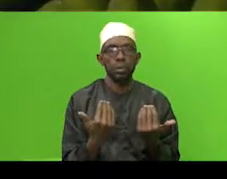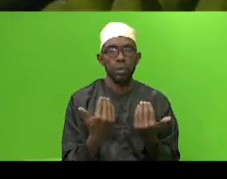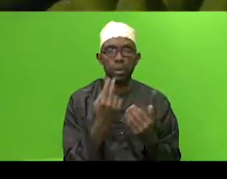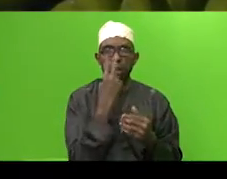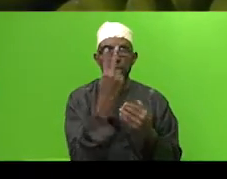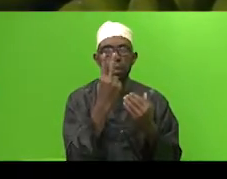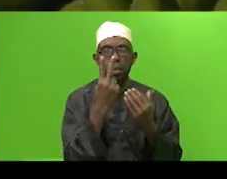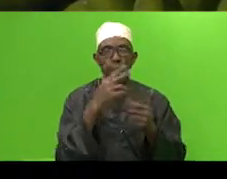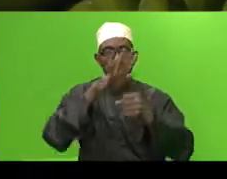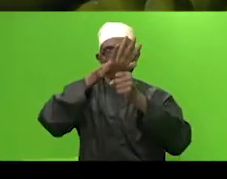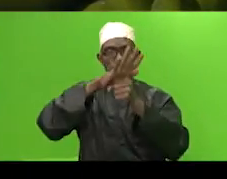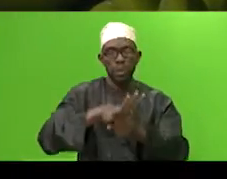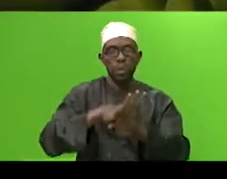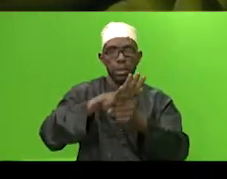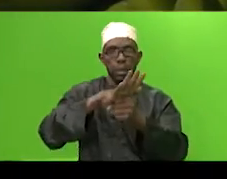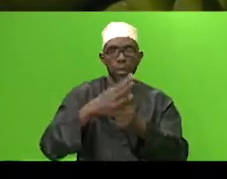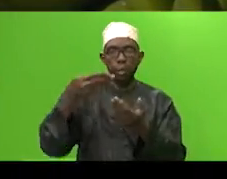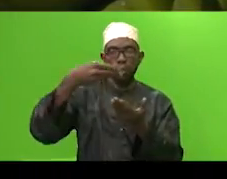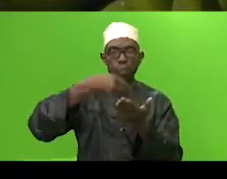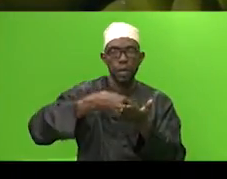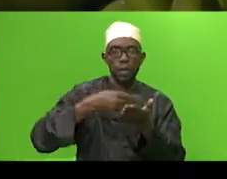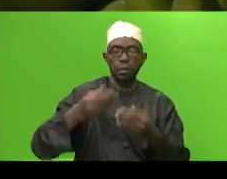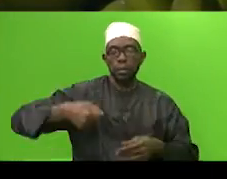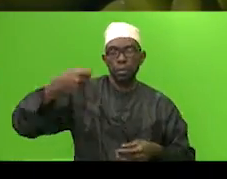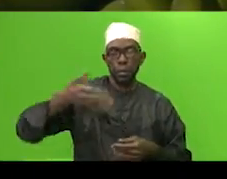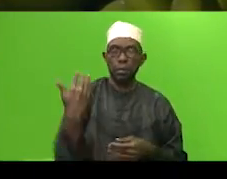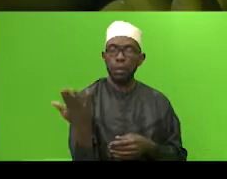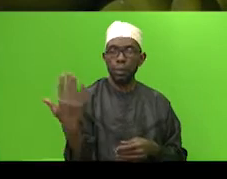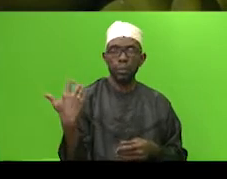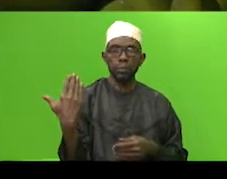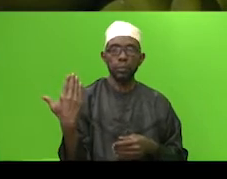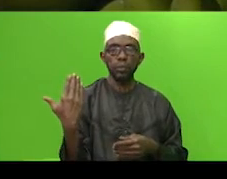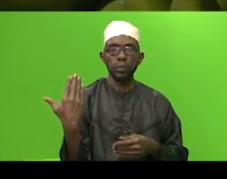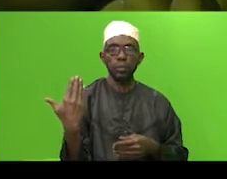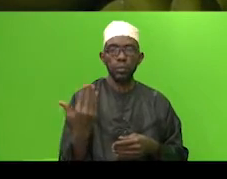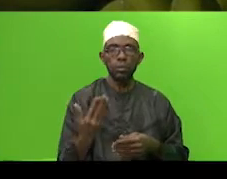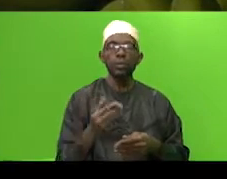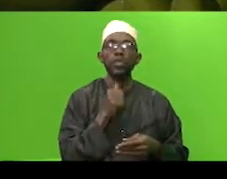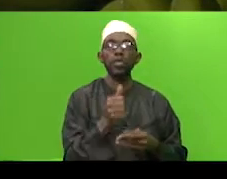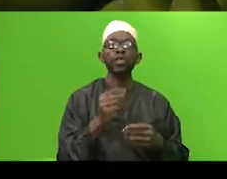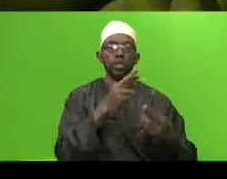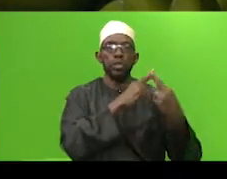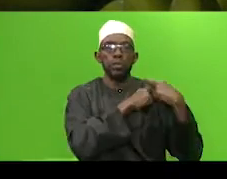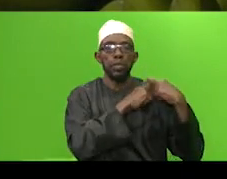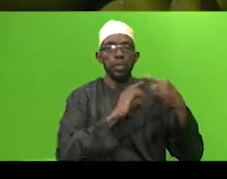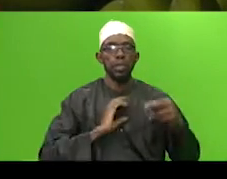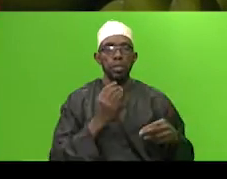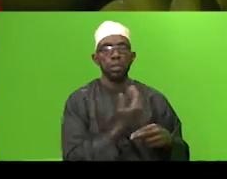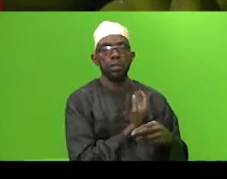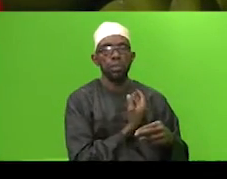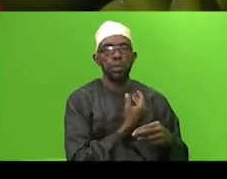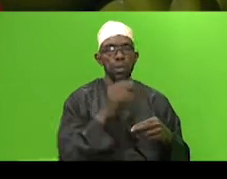ni kama wanadhulumiwa. Tukiwaambia wanunue makaratasi, wanaona hiyo sio jukumu yao, hiyo ni jukumu